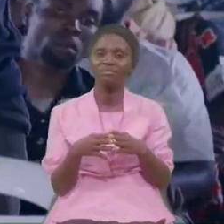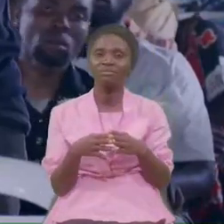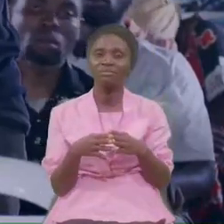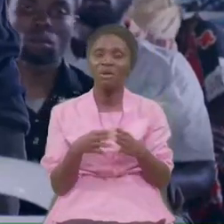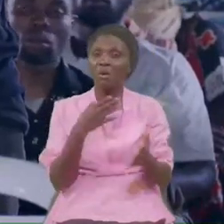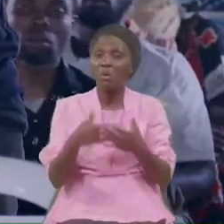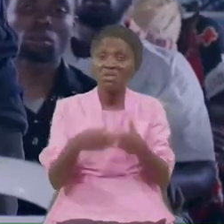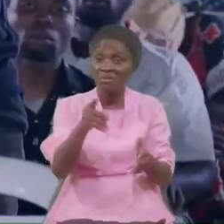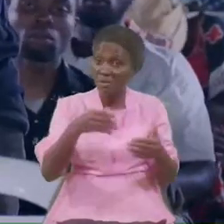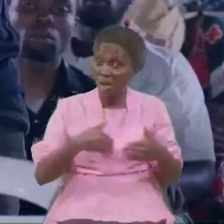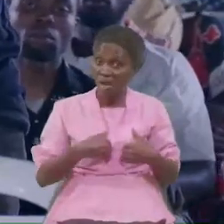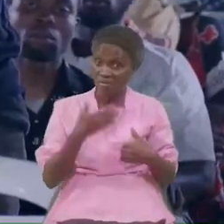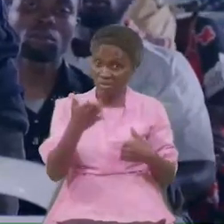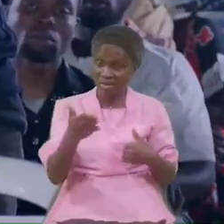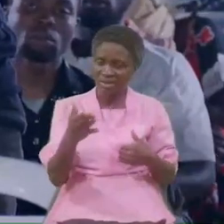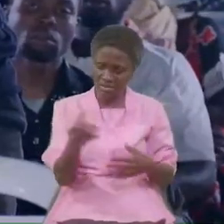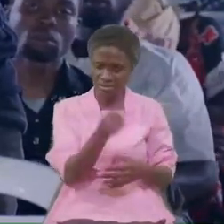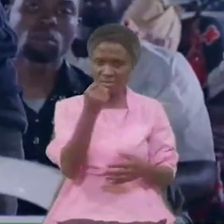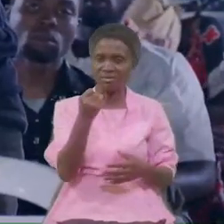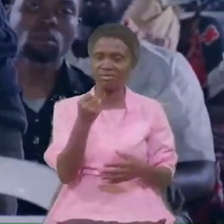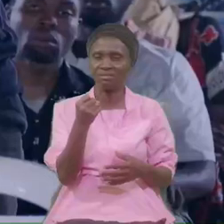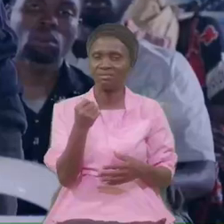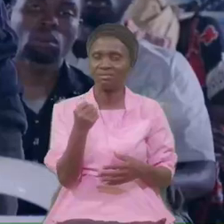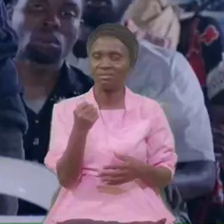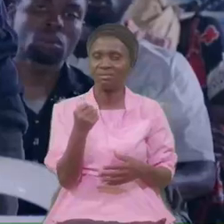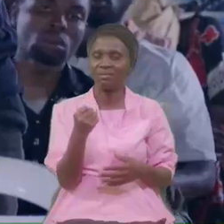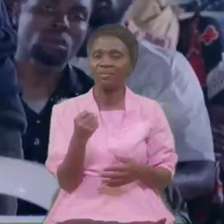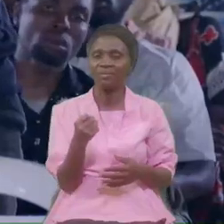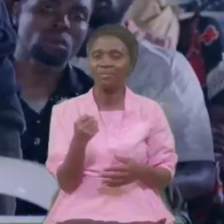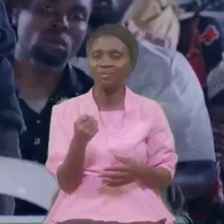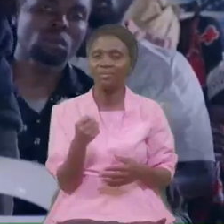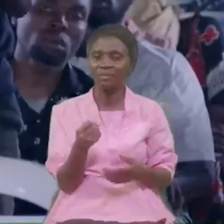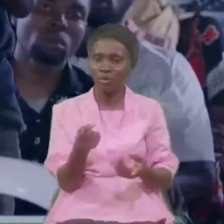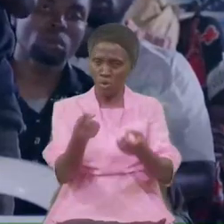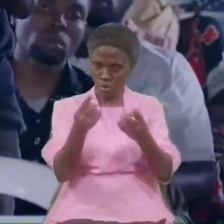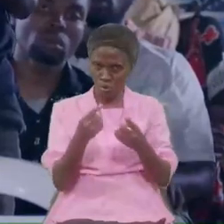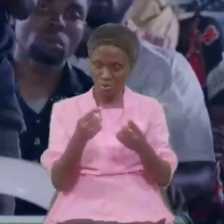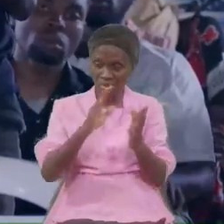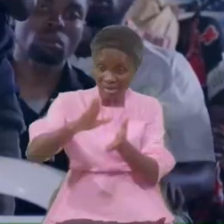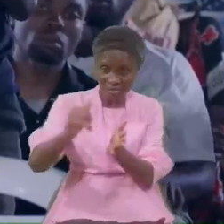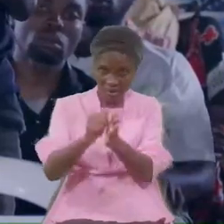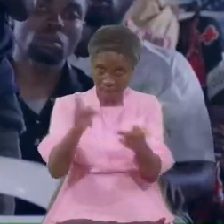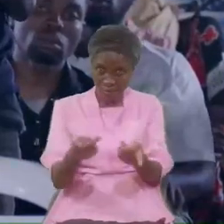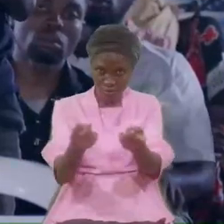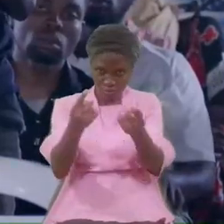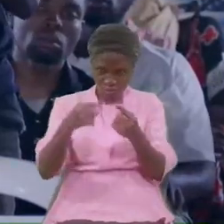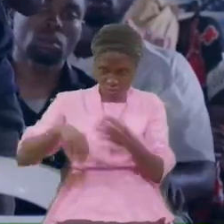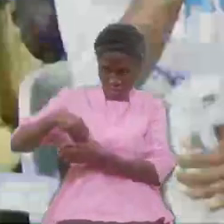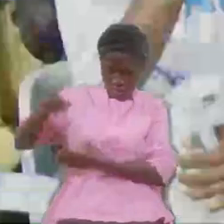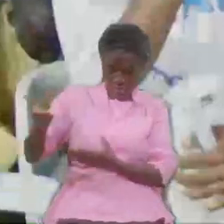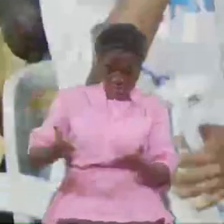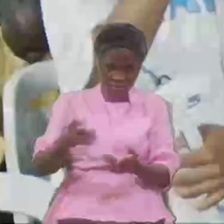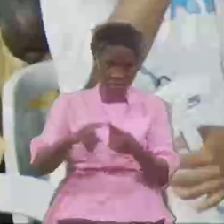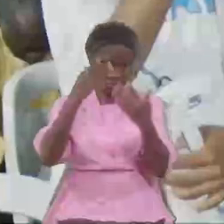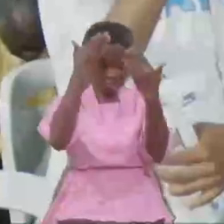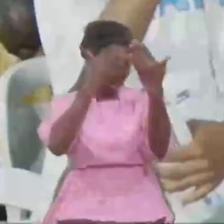Donc, c'est ce que vous avez là-bas. Prenez cela. Sortez de ce lieu-là et venez devant, je vais